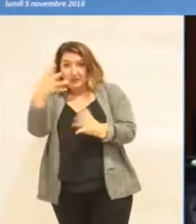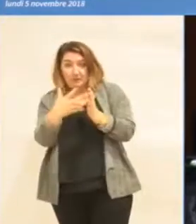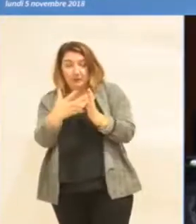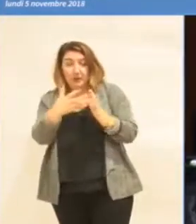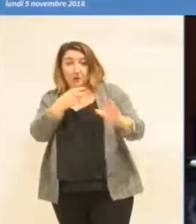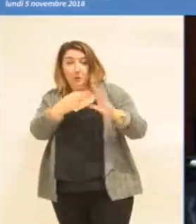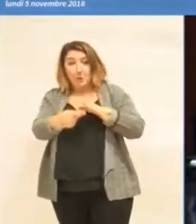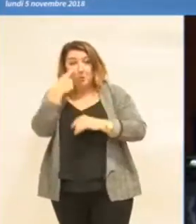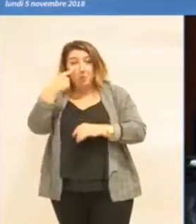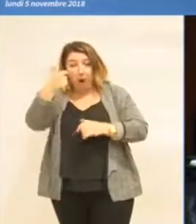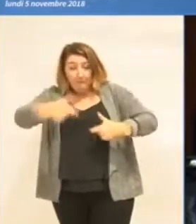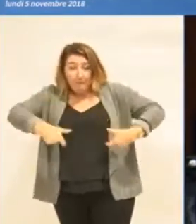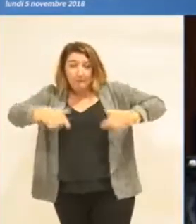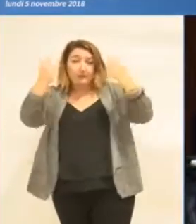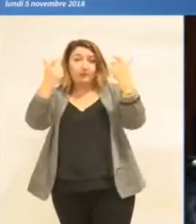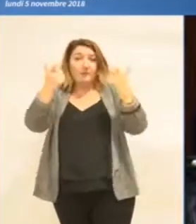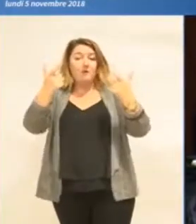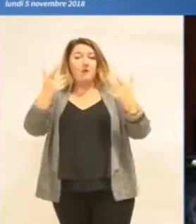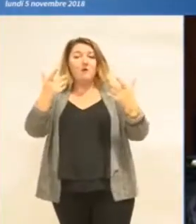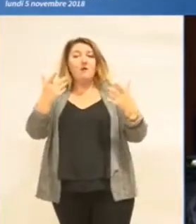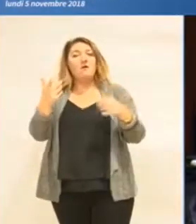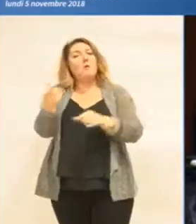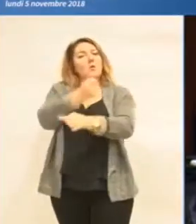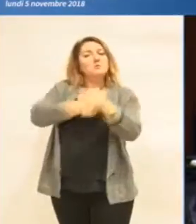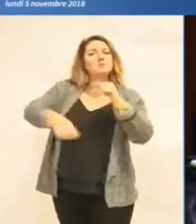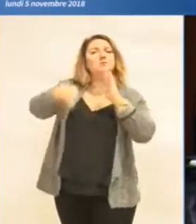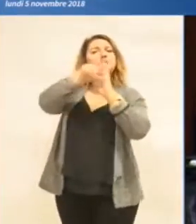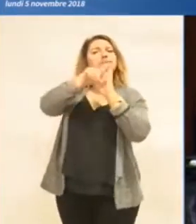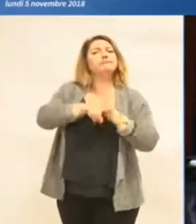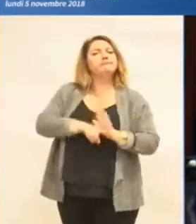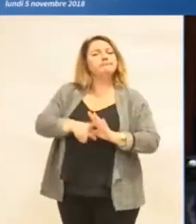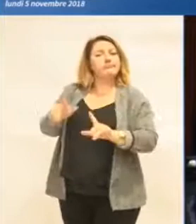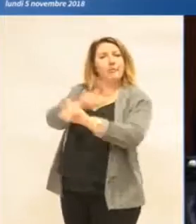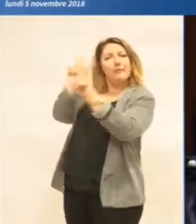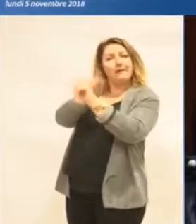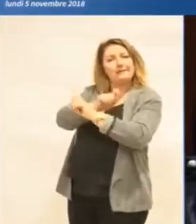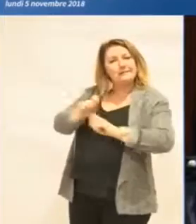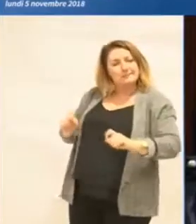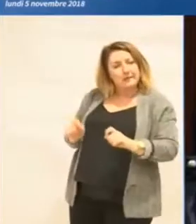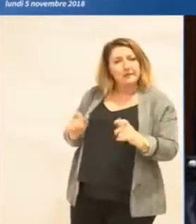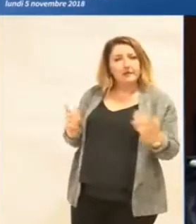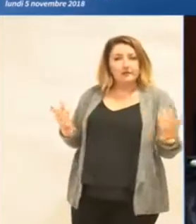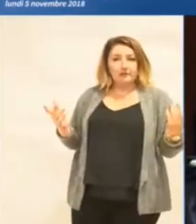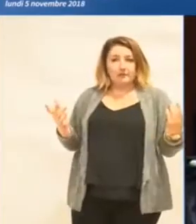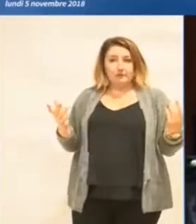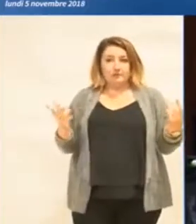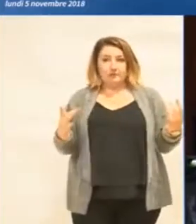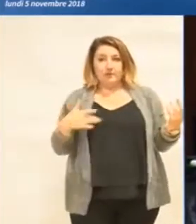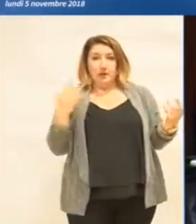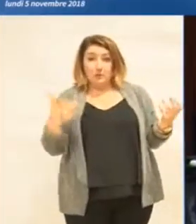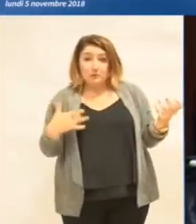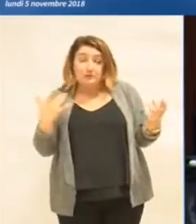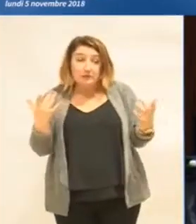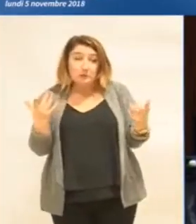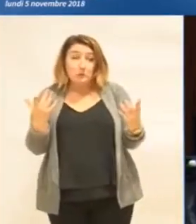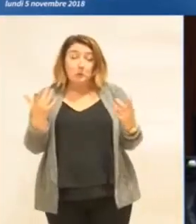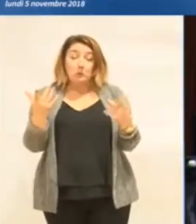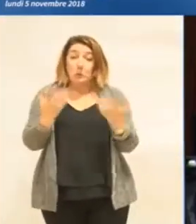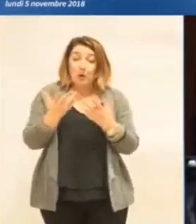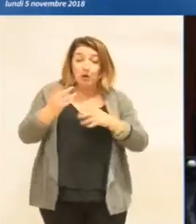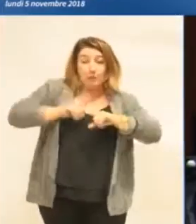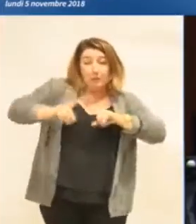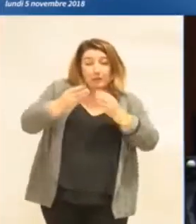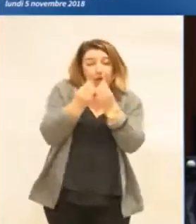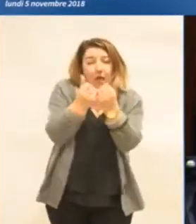bâtiment moyennant le respect de préconisations patrimoniales de la ville de Grenoble et l'utilisation de matériaux